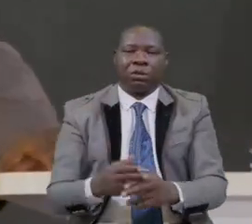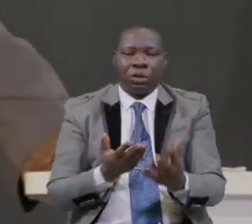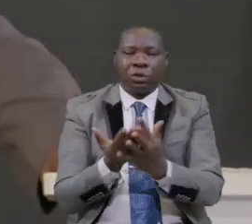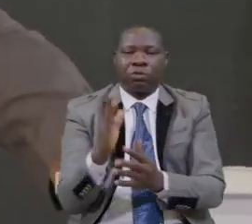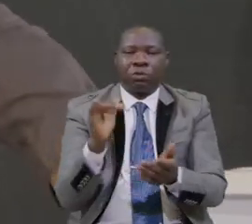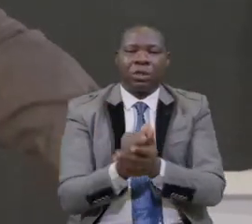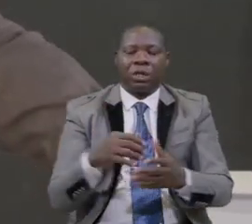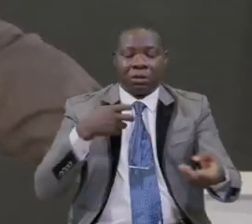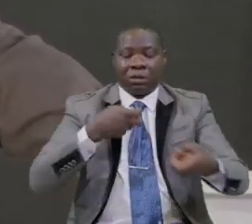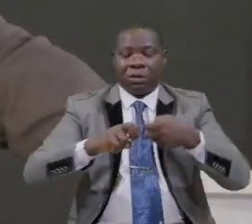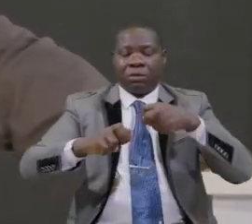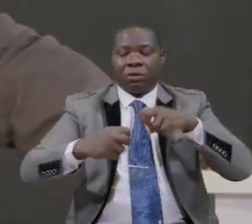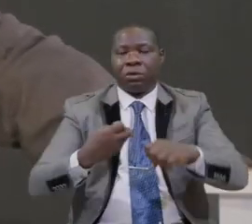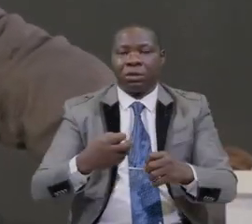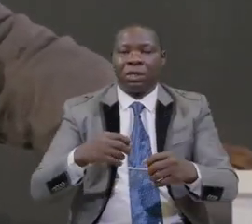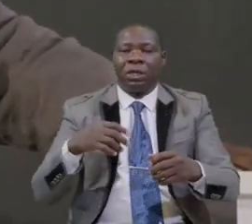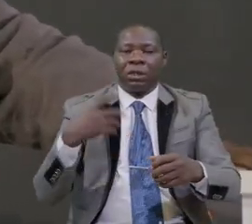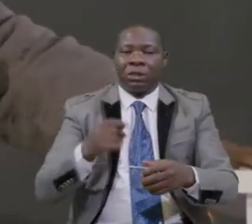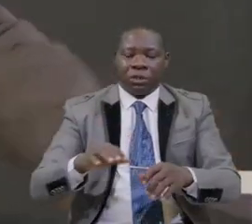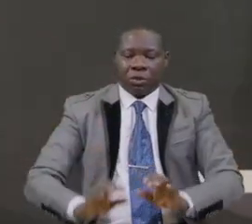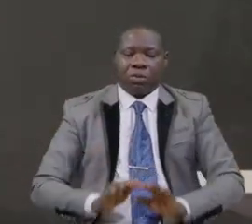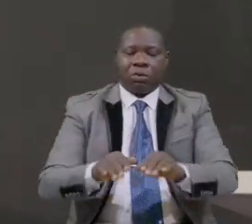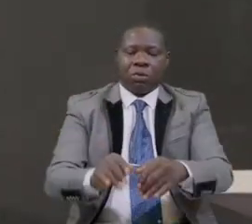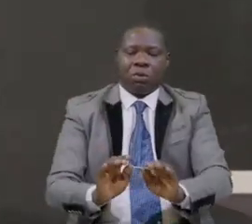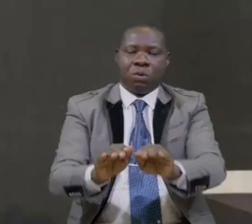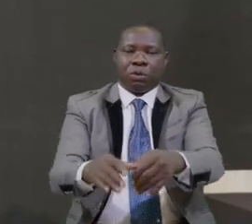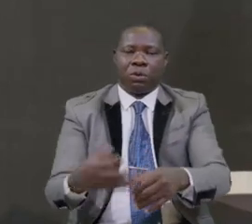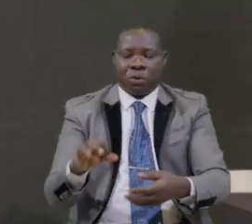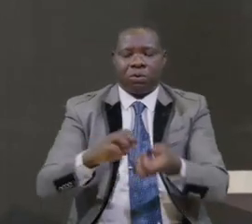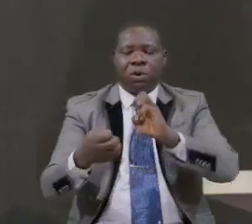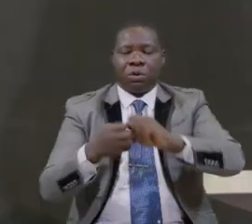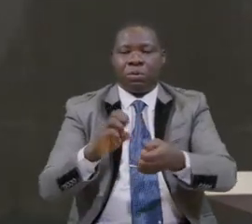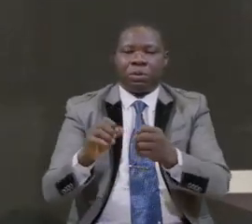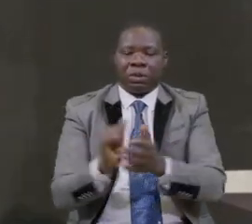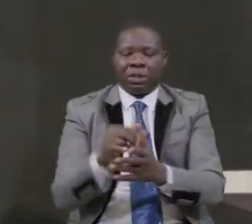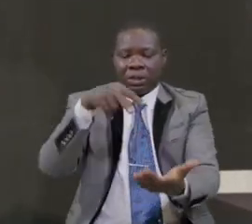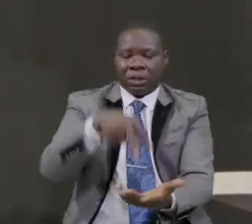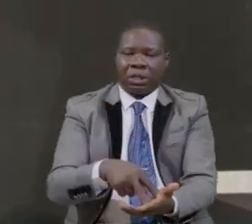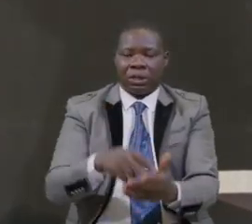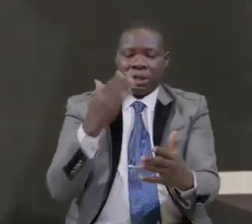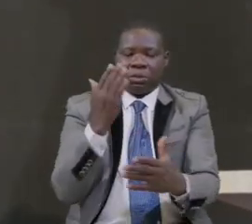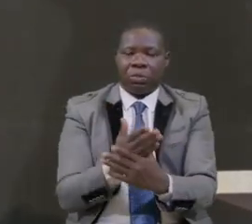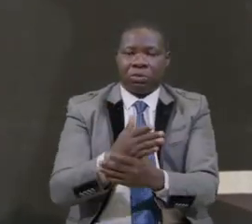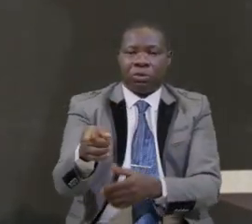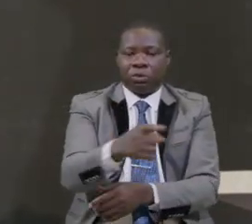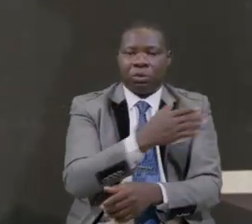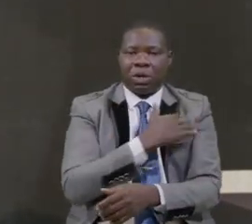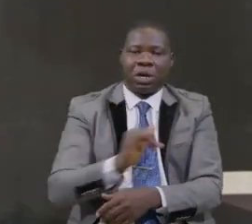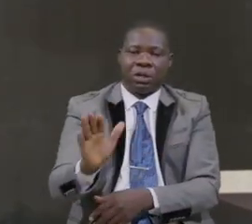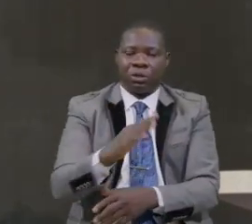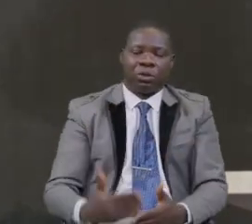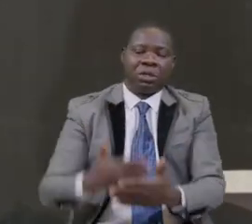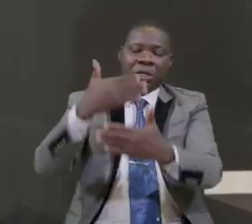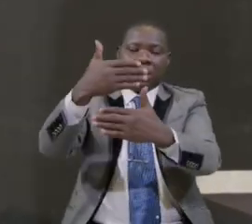Passer difficulté. L'océan de problèmes qui s'interpose entre toi et ton